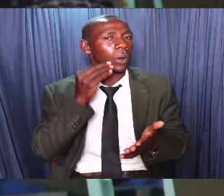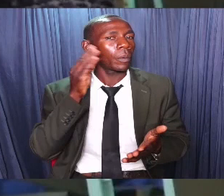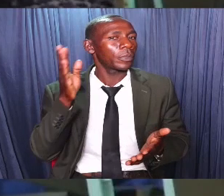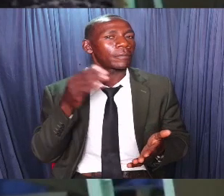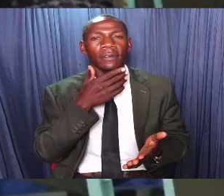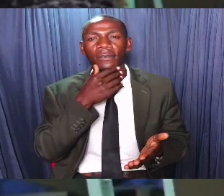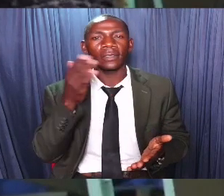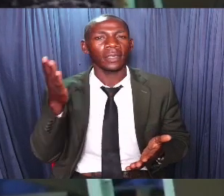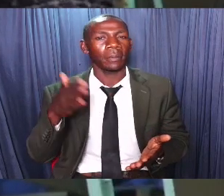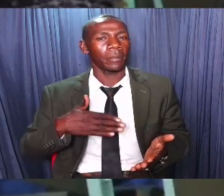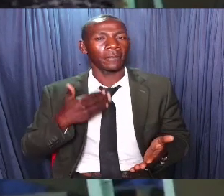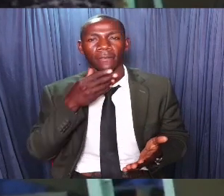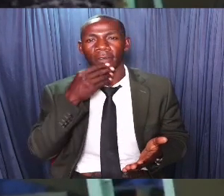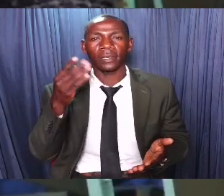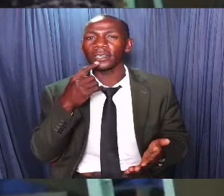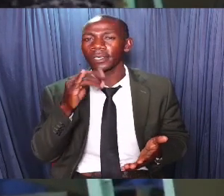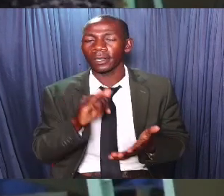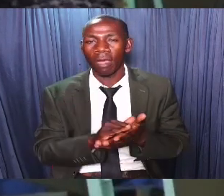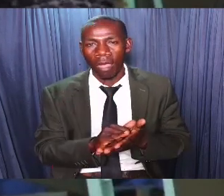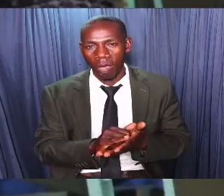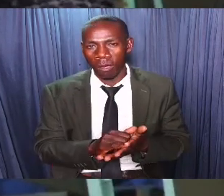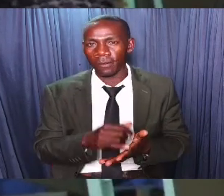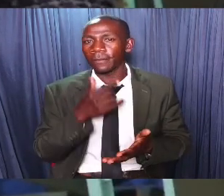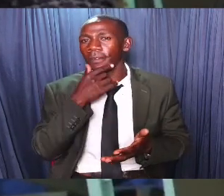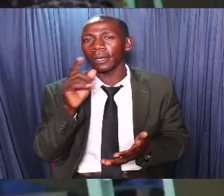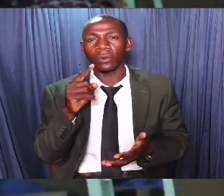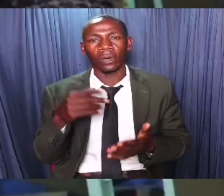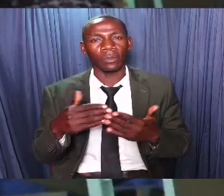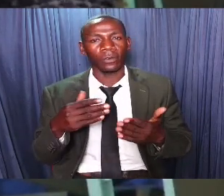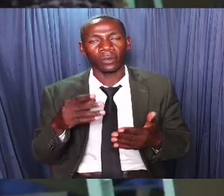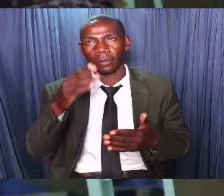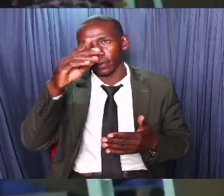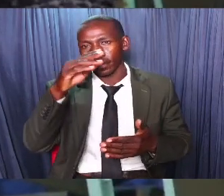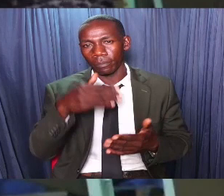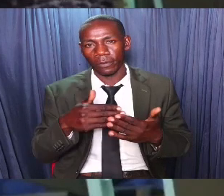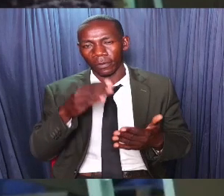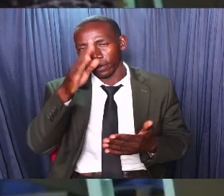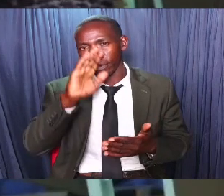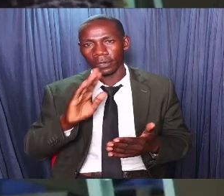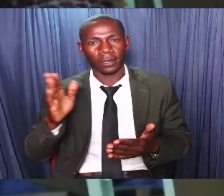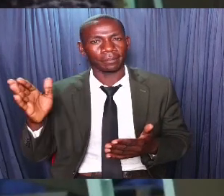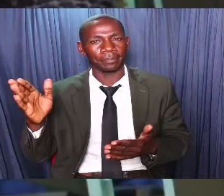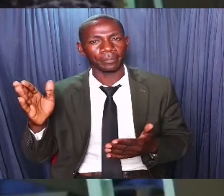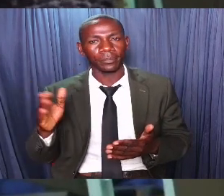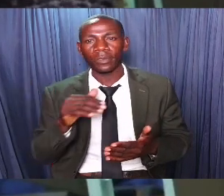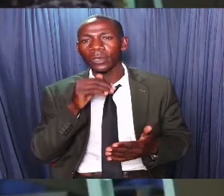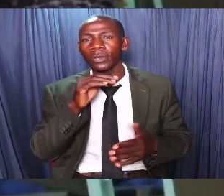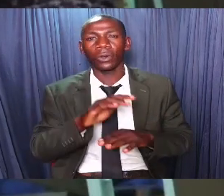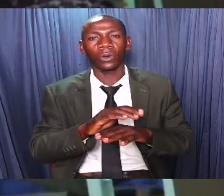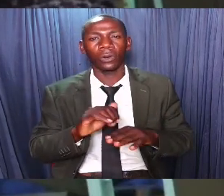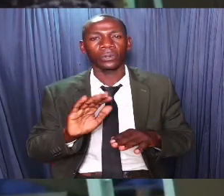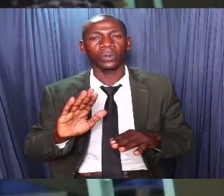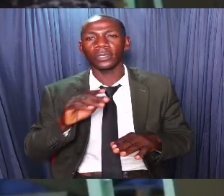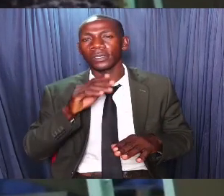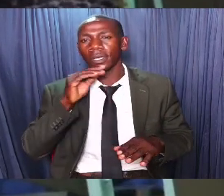kwa baba yangu na kumwambia, baba, nimekosa juu ya mbingu na mbele yako, sistahili kuitwa mwana